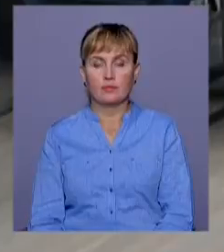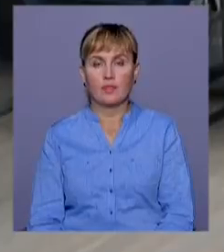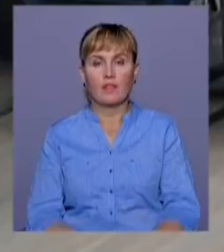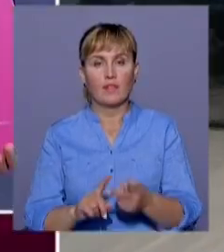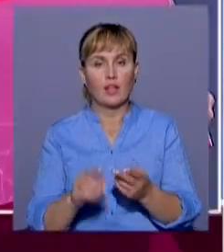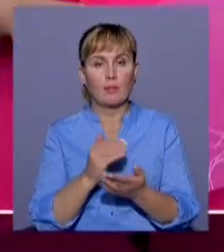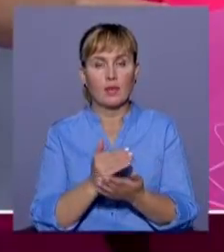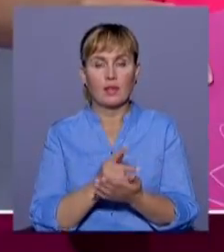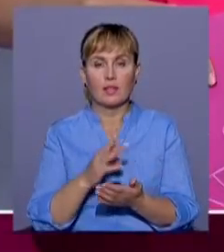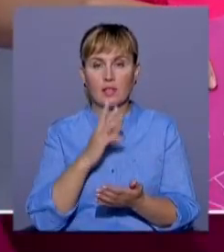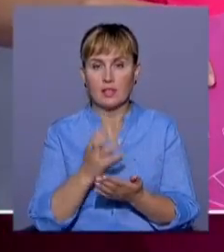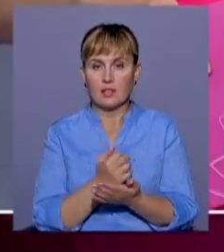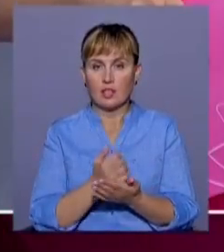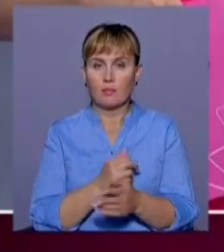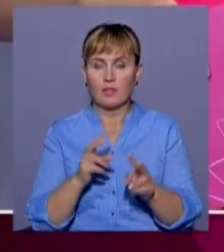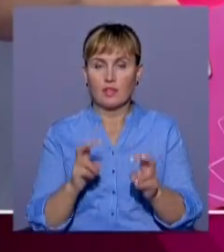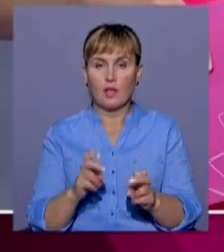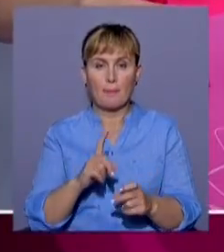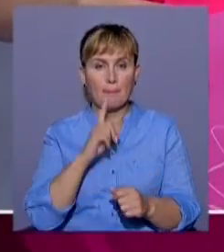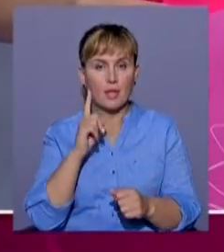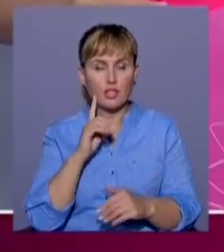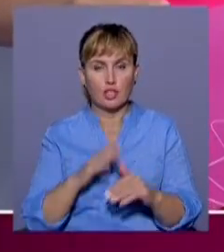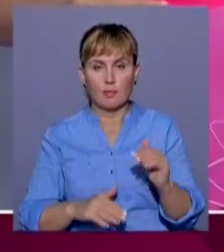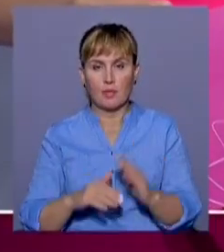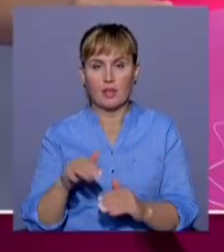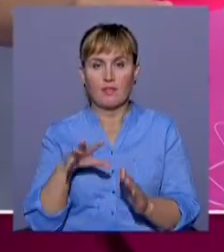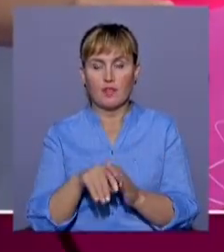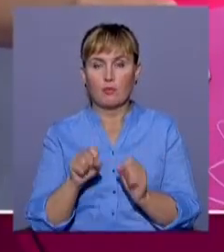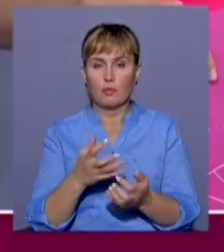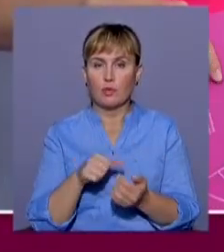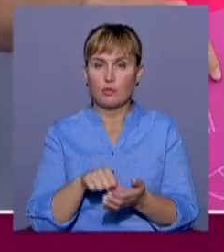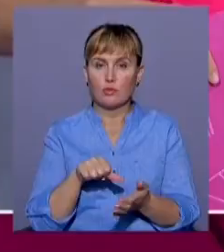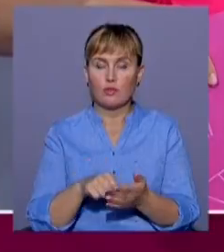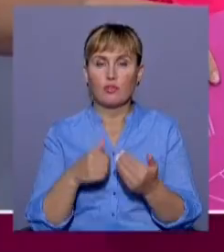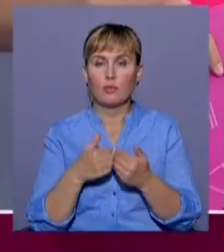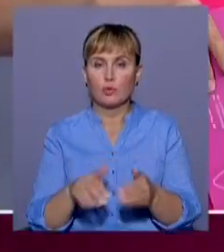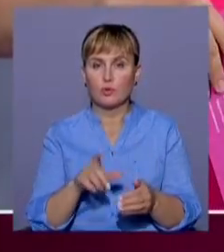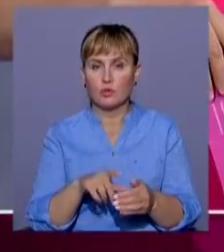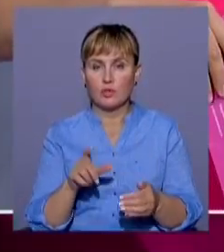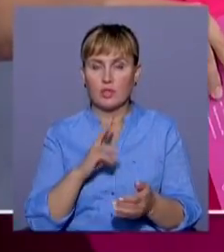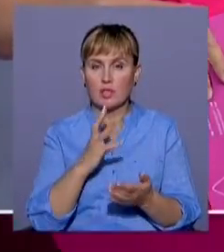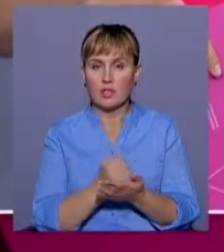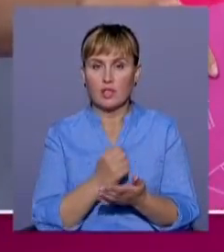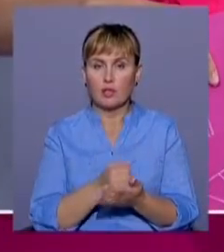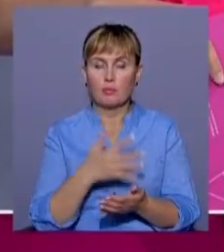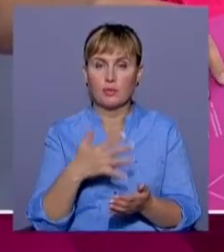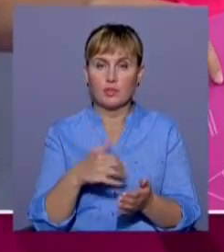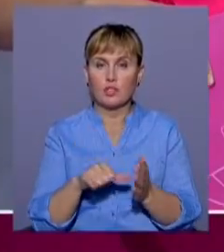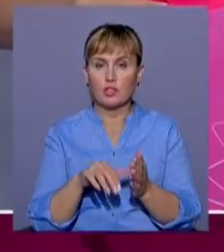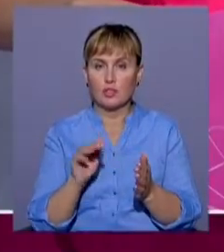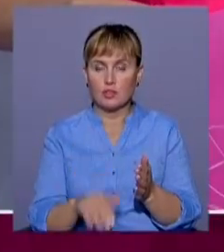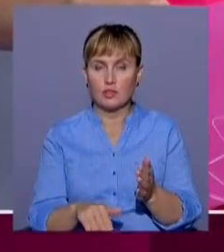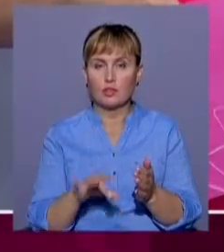Вторая программа для заработка называется «Молодежная практика». В ней могут принять участие выпускники. Заработная плата 56